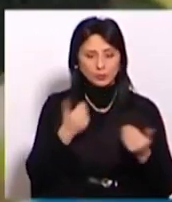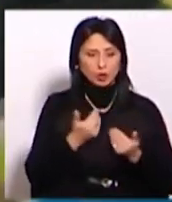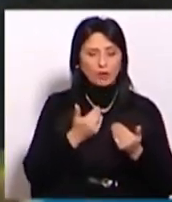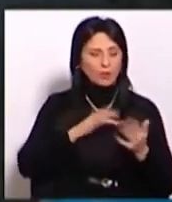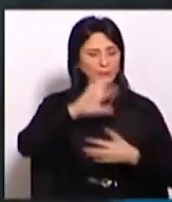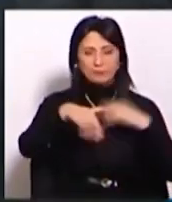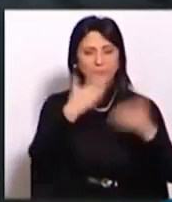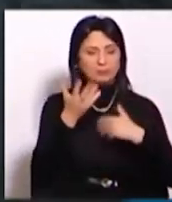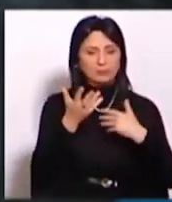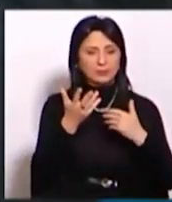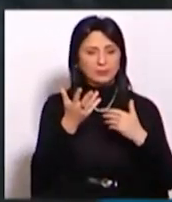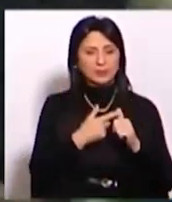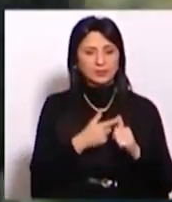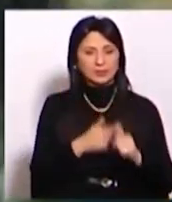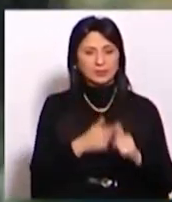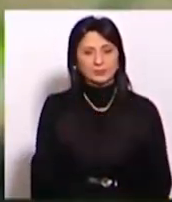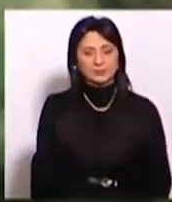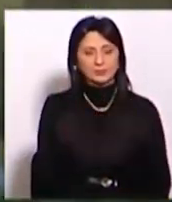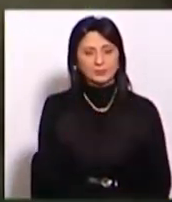ჩემი ცხოვრება თავდაპირა.